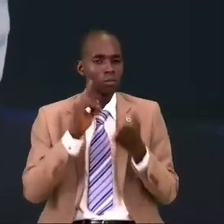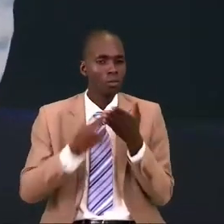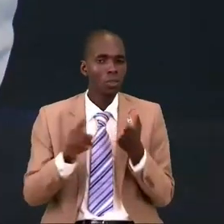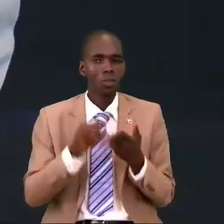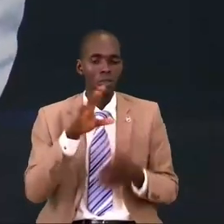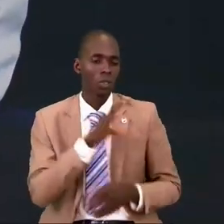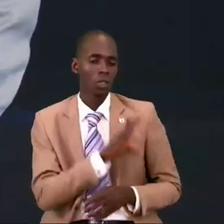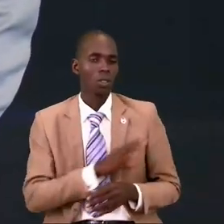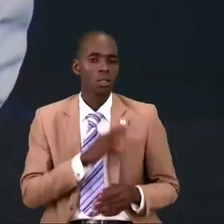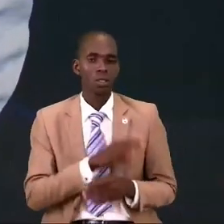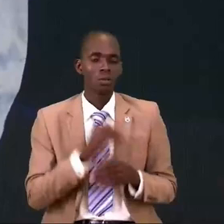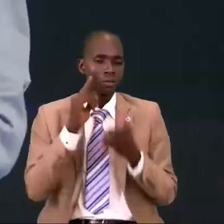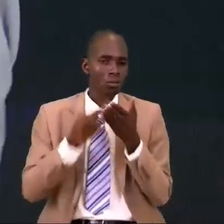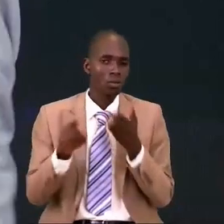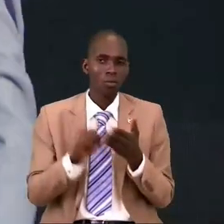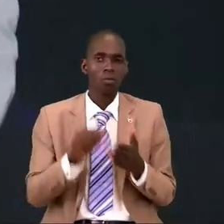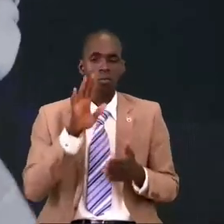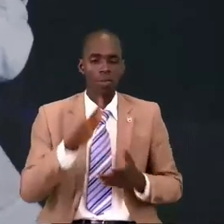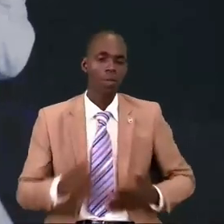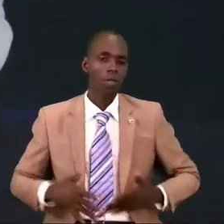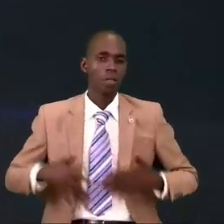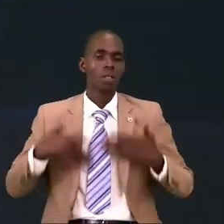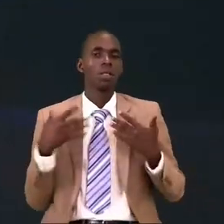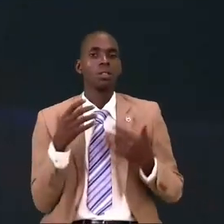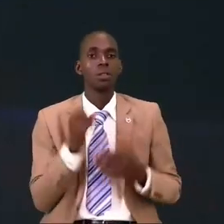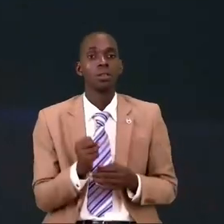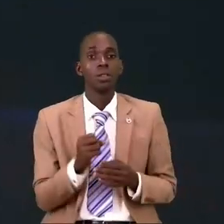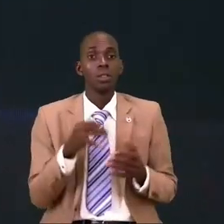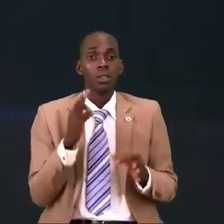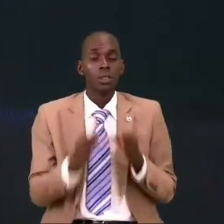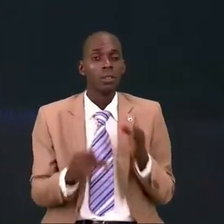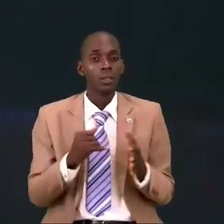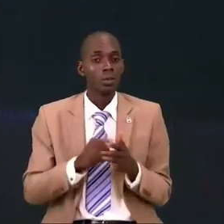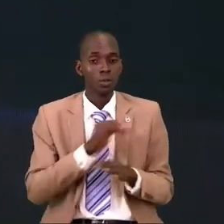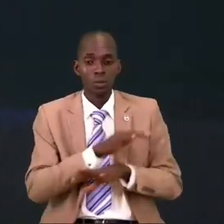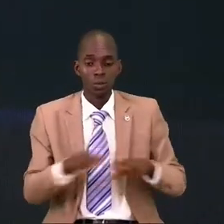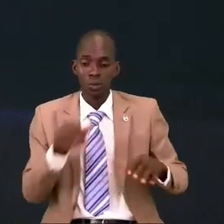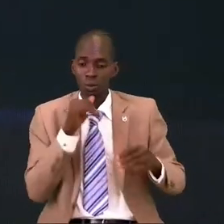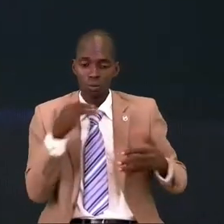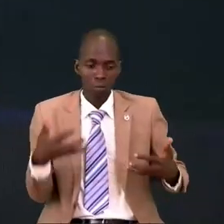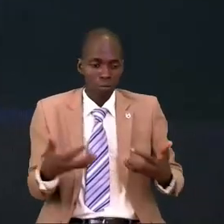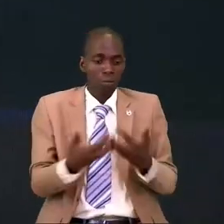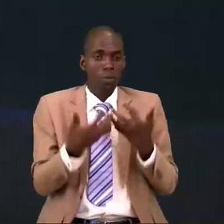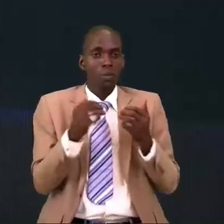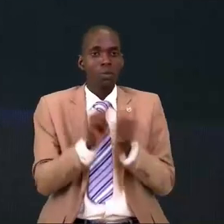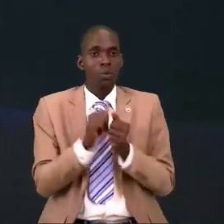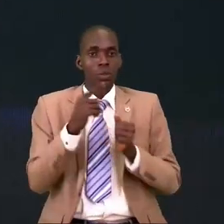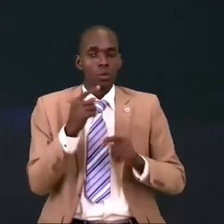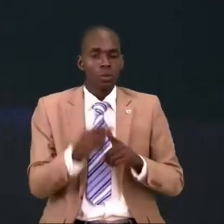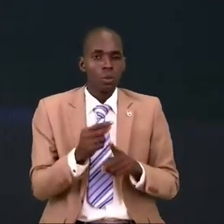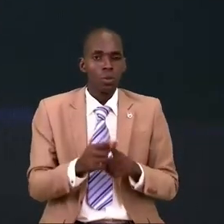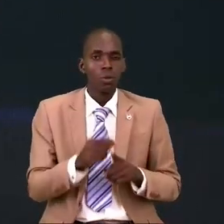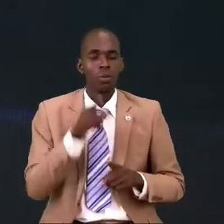n'est pas conforme à la parole, tu dois revenir à la parole. Parce que ce livre de la loi